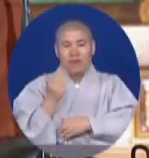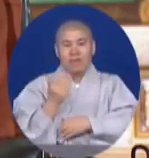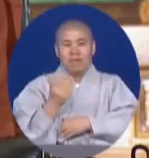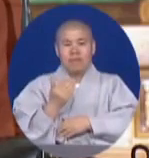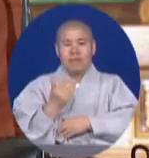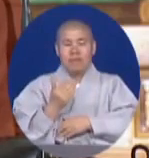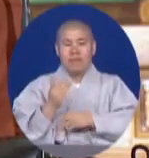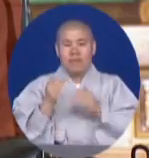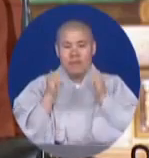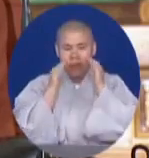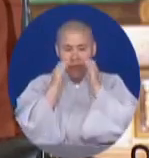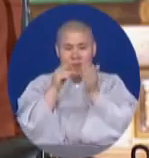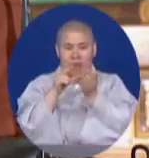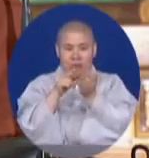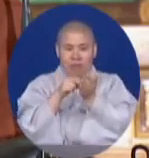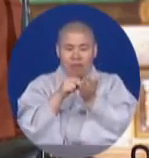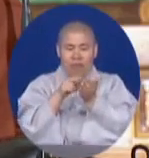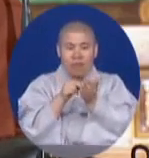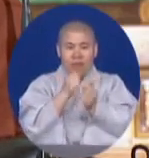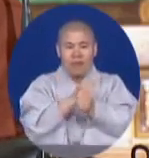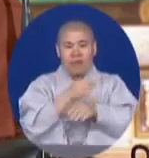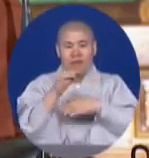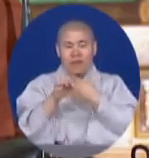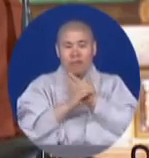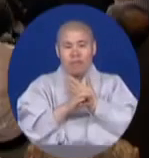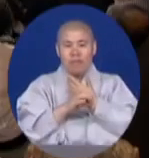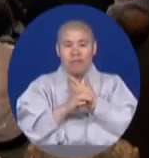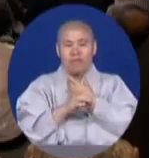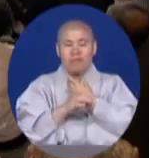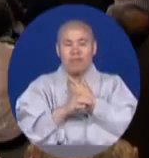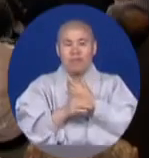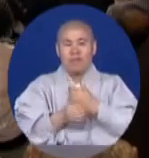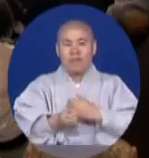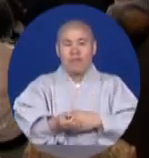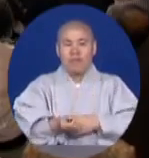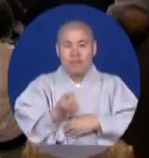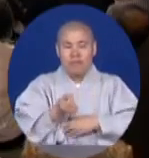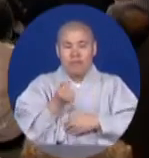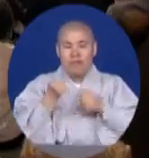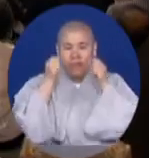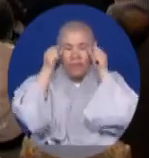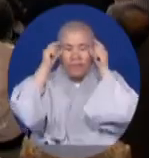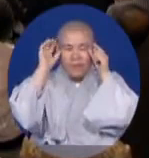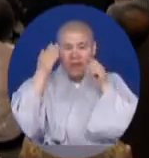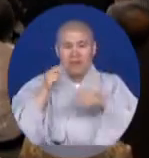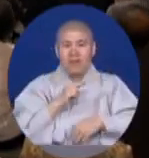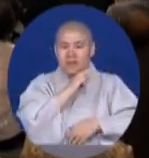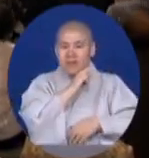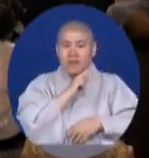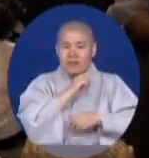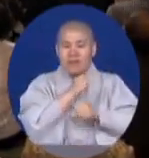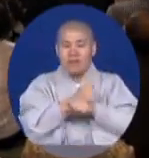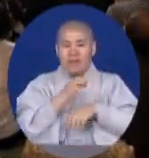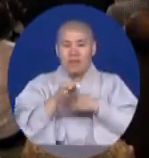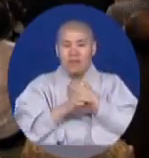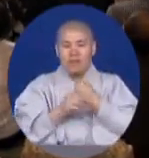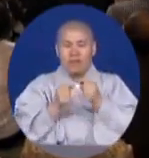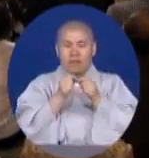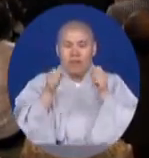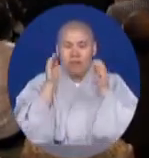그게 그냥 과제가 돼가지고 들어가면 금방 깨달아요. 그 의심하기 시작하면 억만년을 해도 안 되는 거예요.